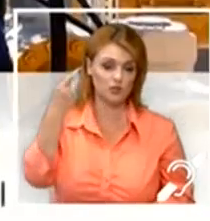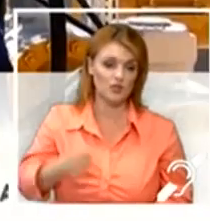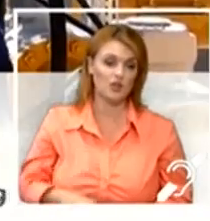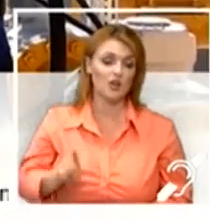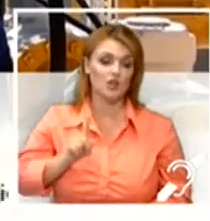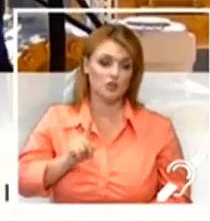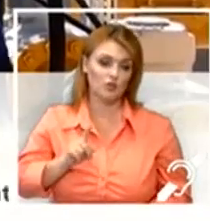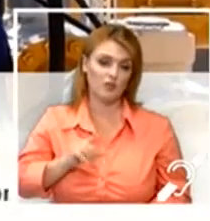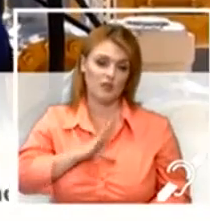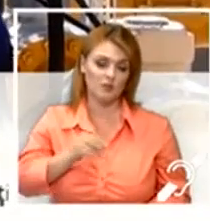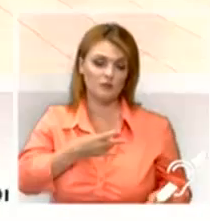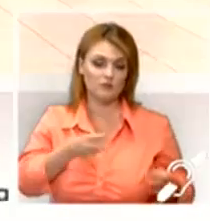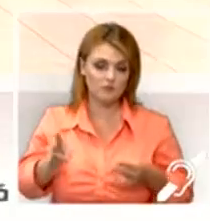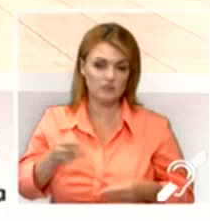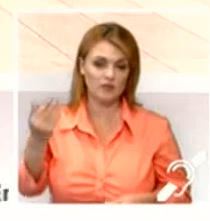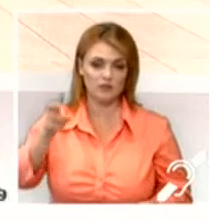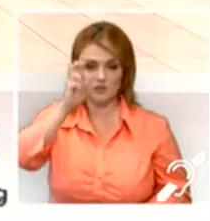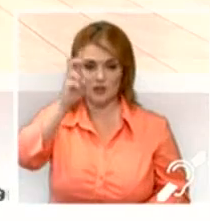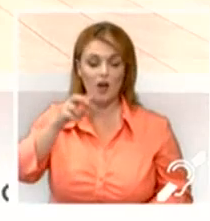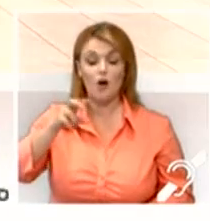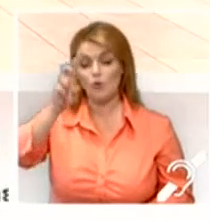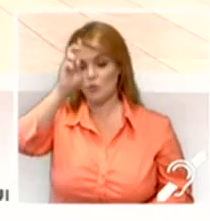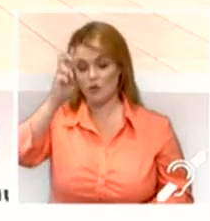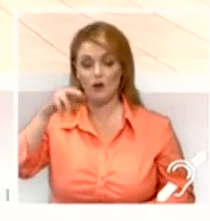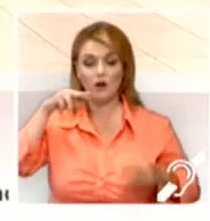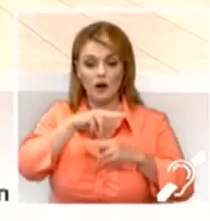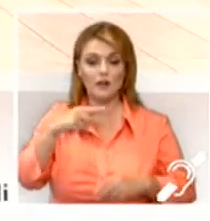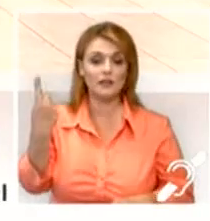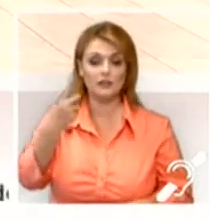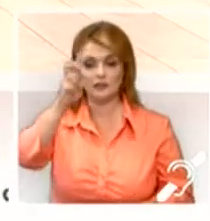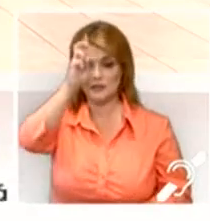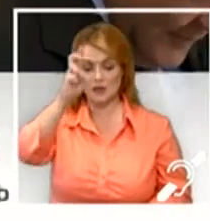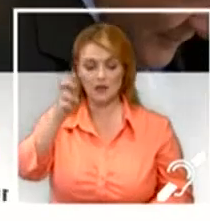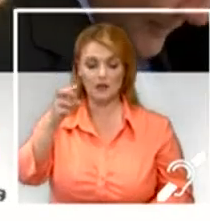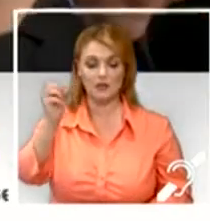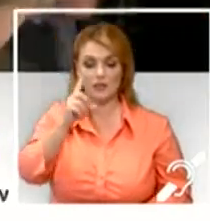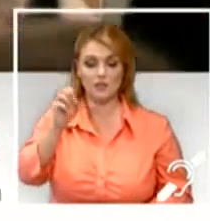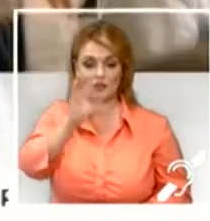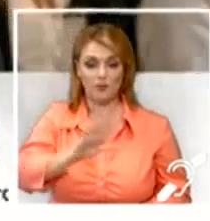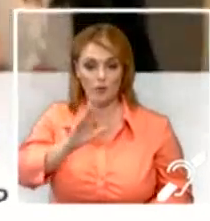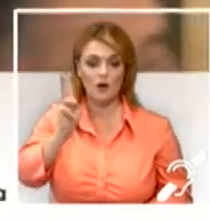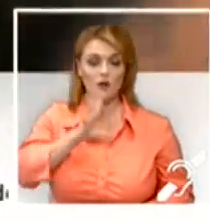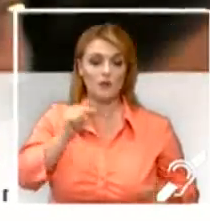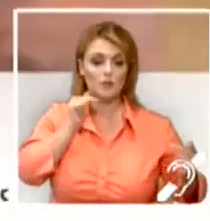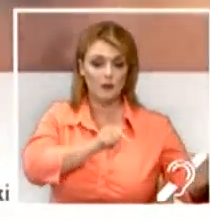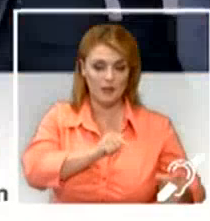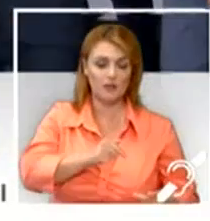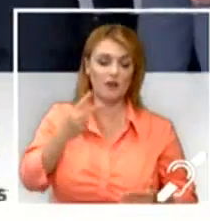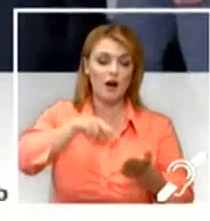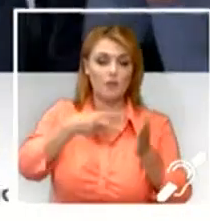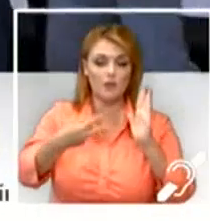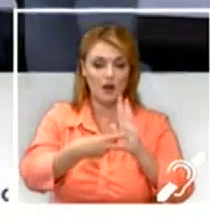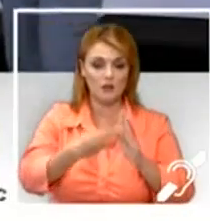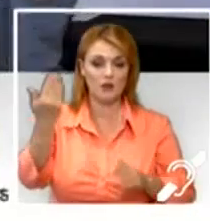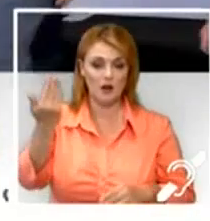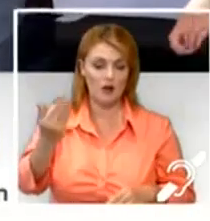mai puține pagube țării sale. Ungaria e singurul stat al Uniunii Europene care s-a împotrivit planului adoptat marți de ministrii europene ai energiei